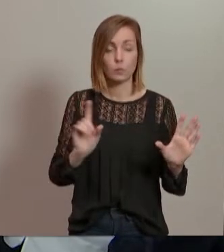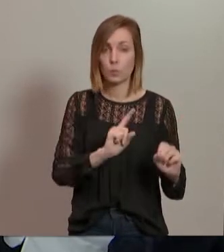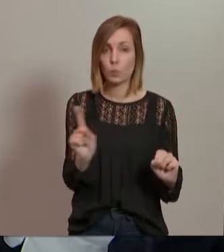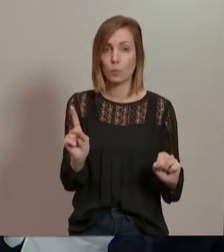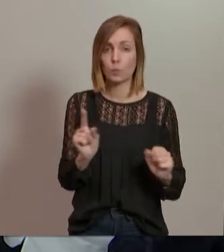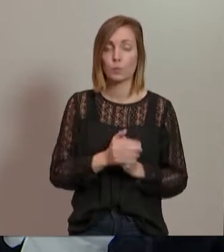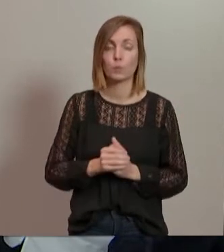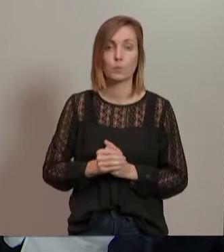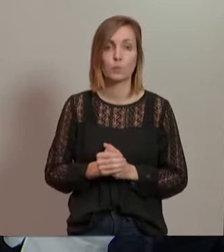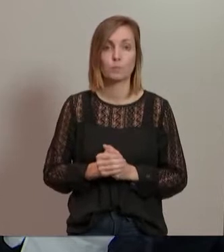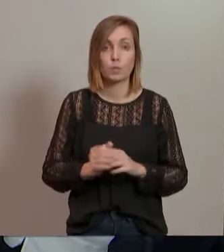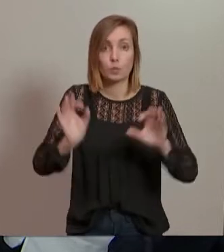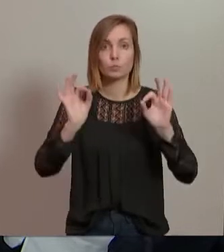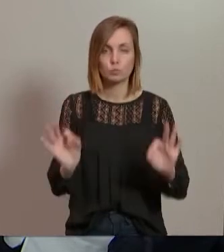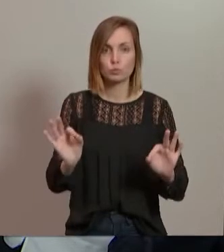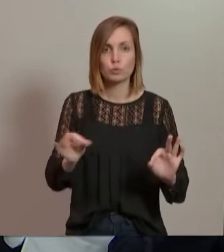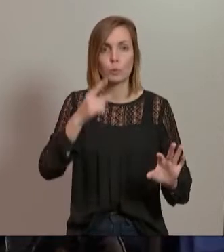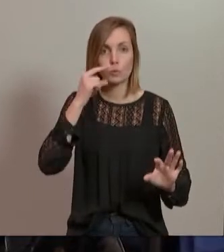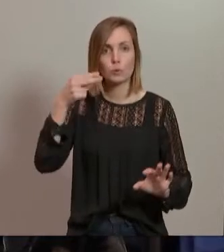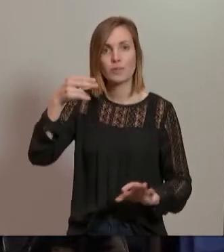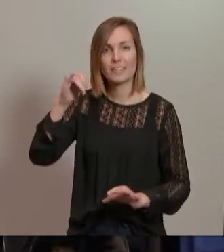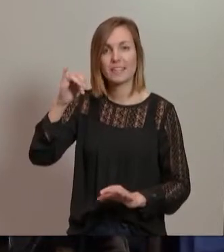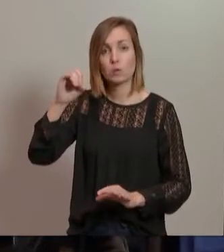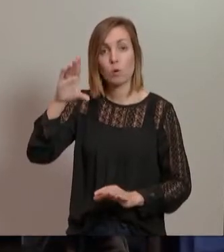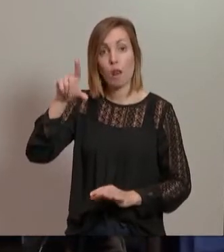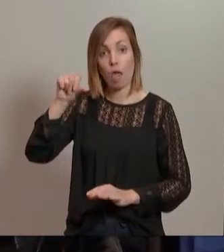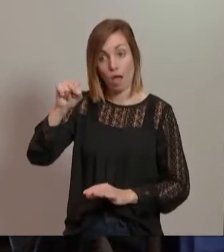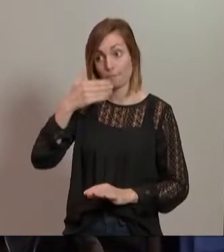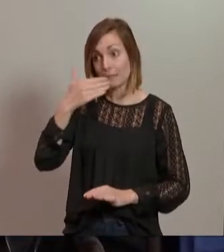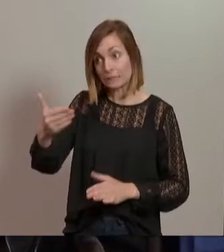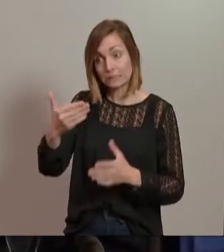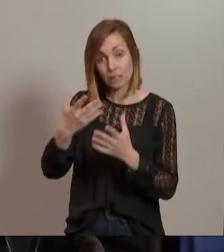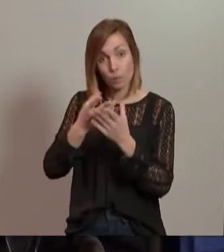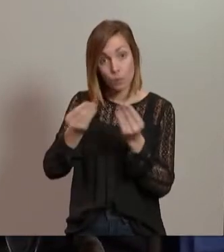Non? Juste, Monsieur Nicolas, je vous remercie beaucoup